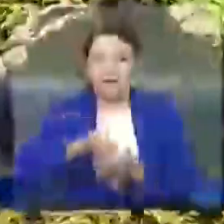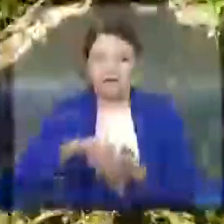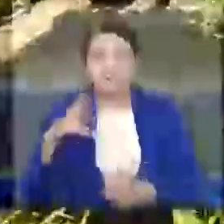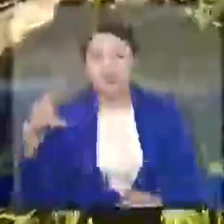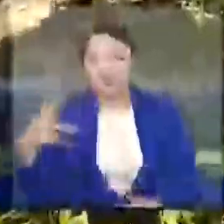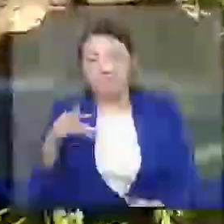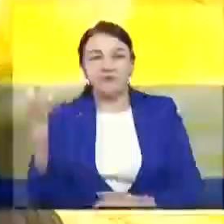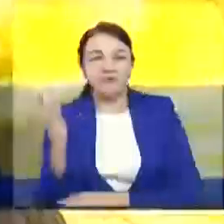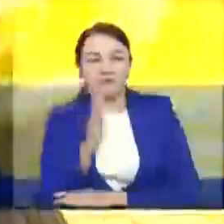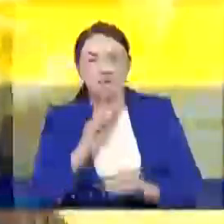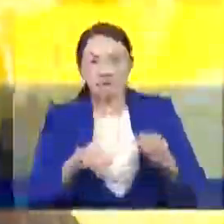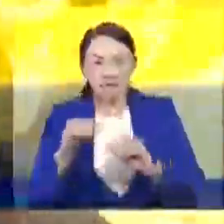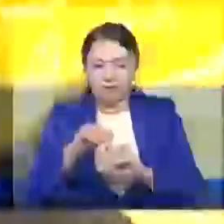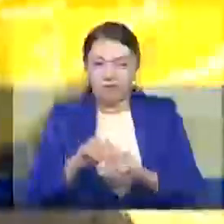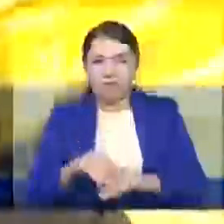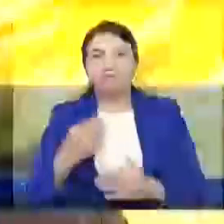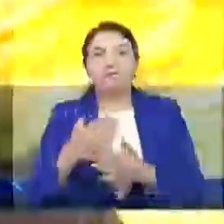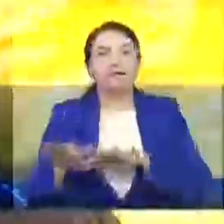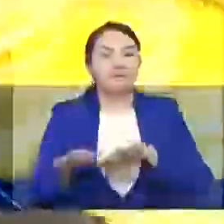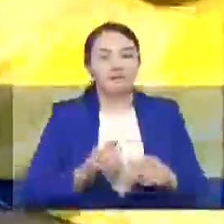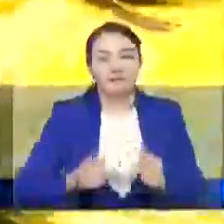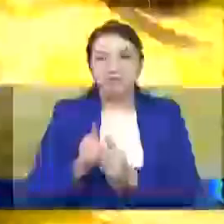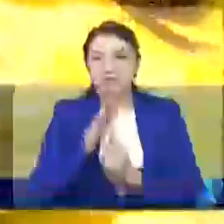дана көшетте отырғызған. Аталмыш шара